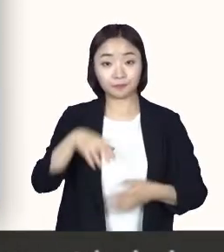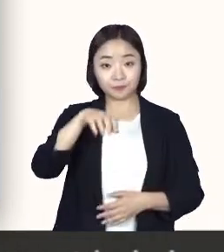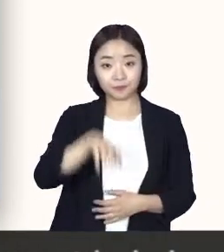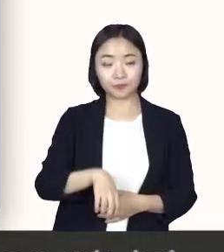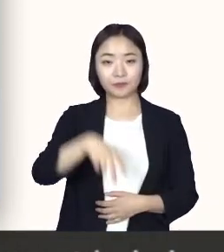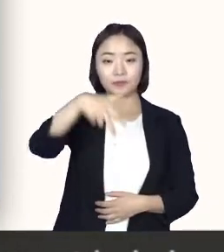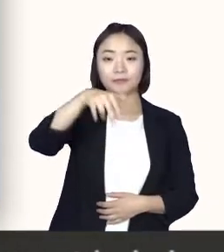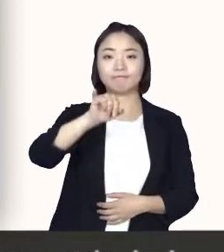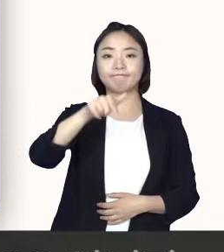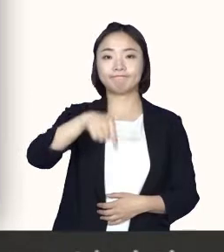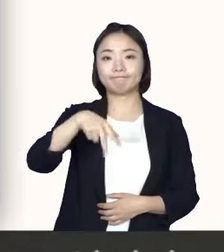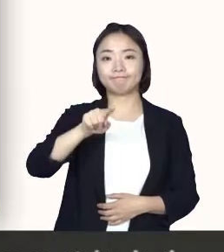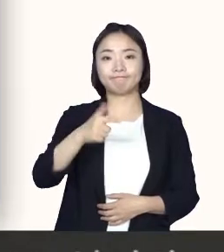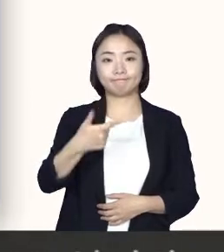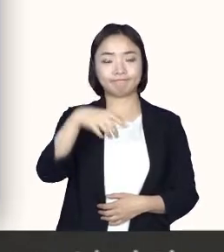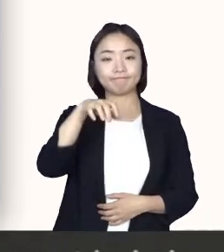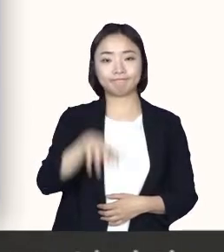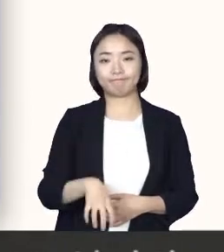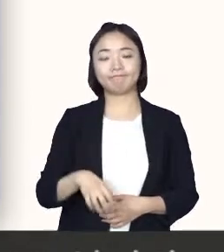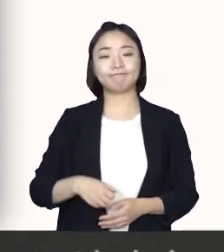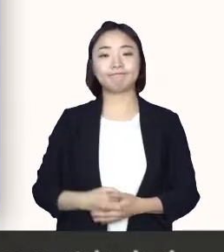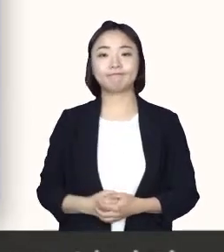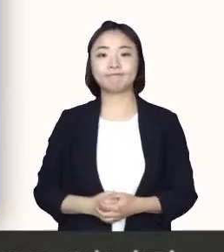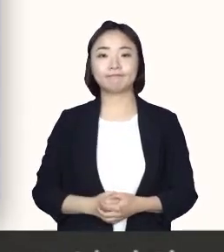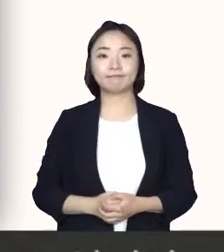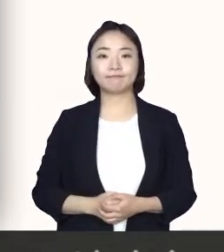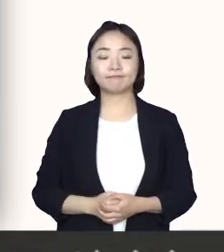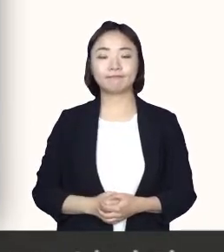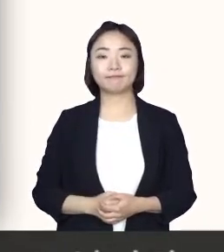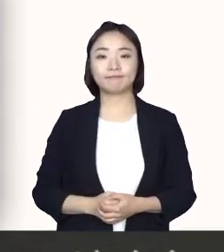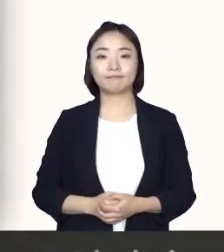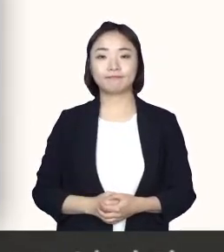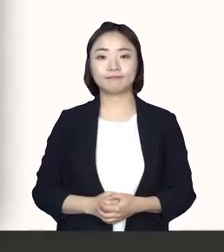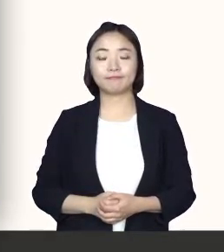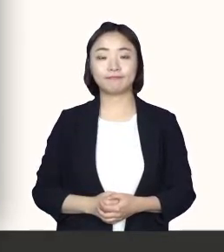근무지는 천안시 서북구 직산읍 사산단 1길 30입니다.